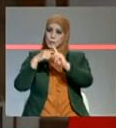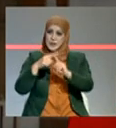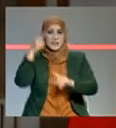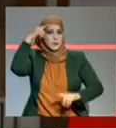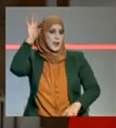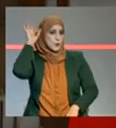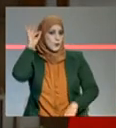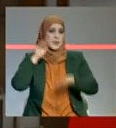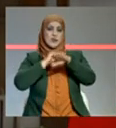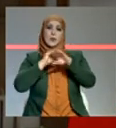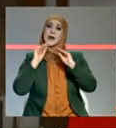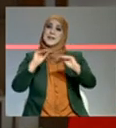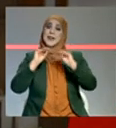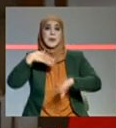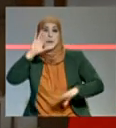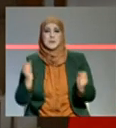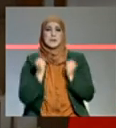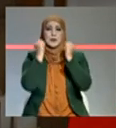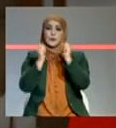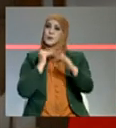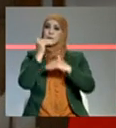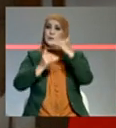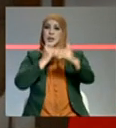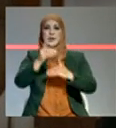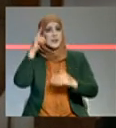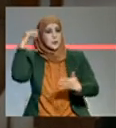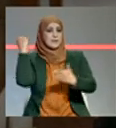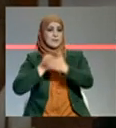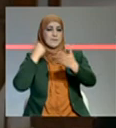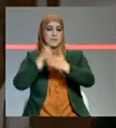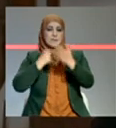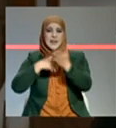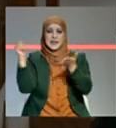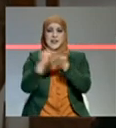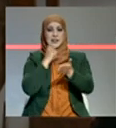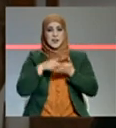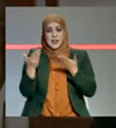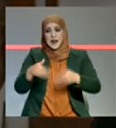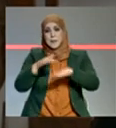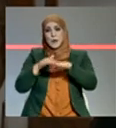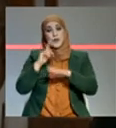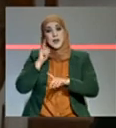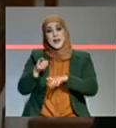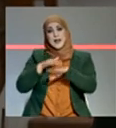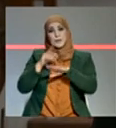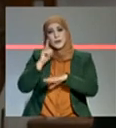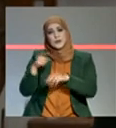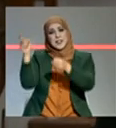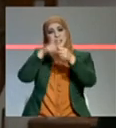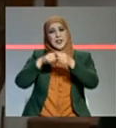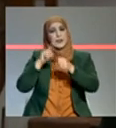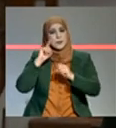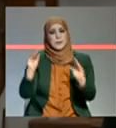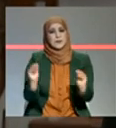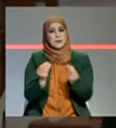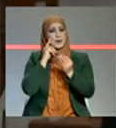تونس في المجال التربوي، لكن جهود متواصلة لمواجهة تحديات جديدة في هذا المجال، لذلك نرى أن شراكتنا مهمة